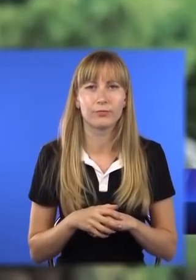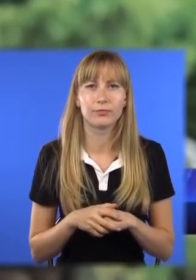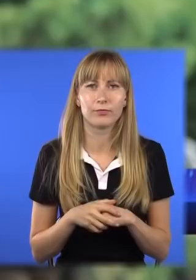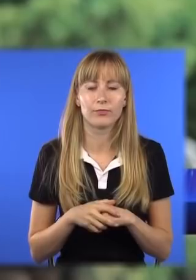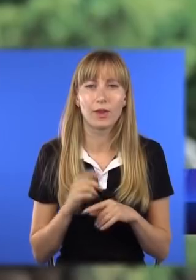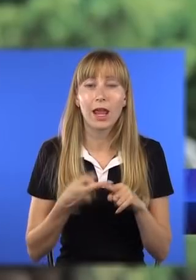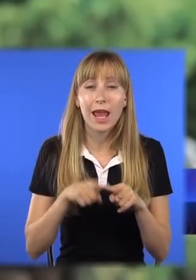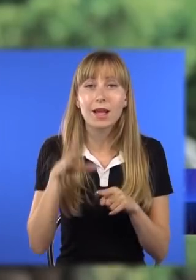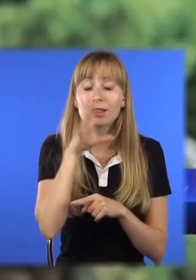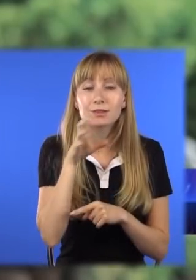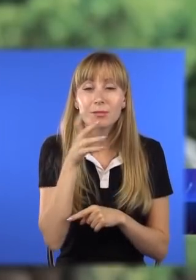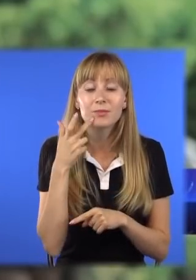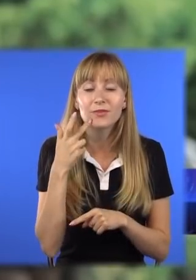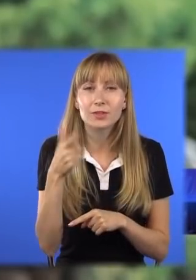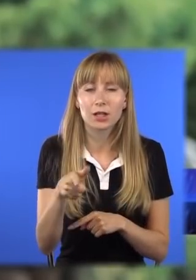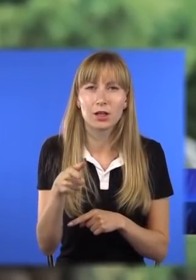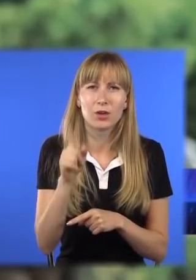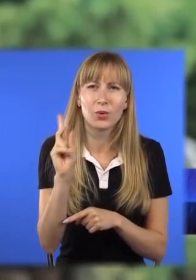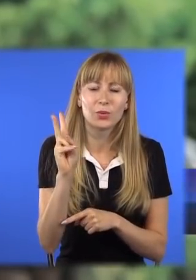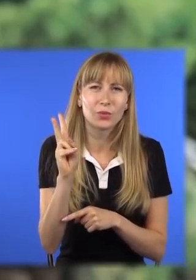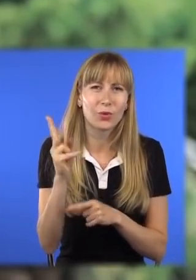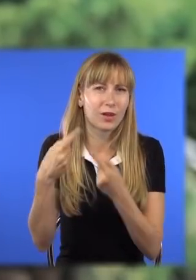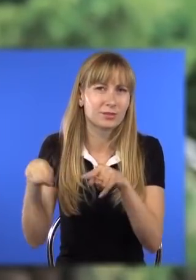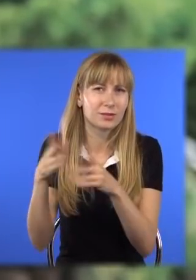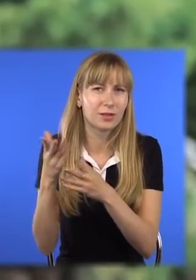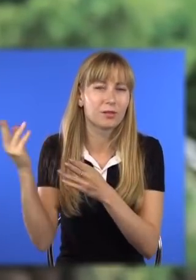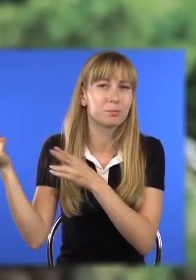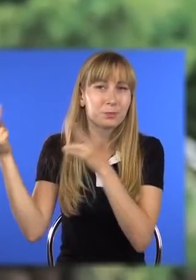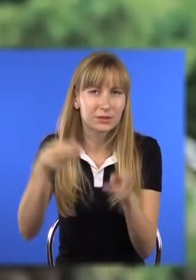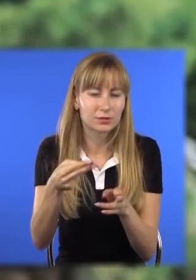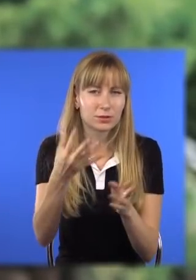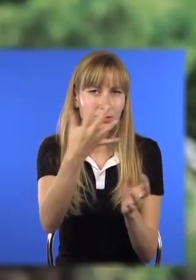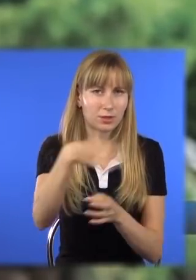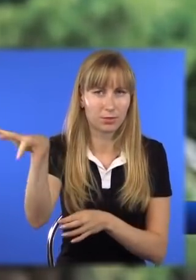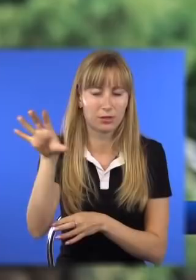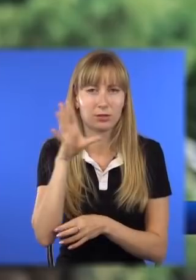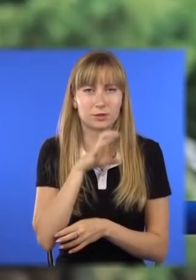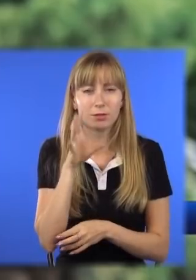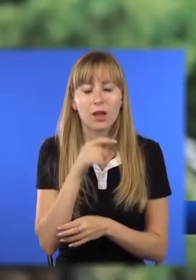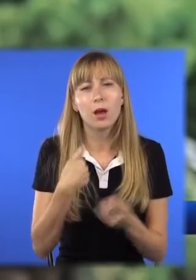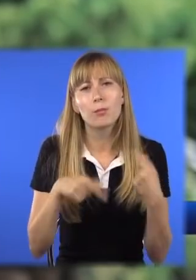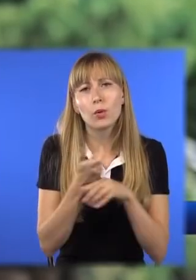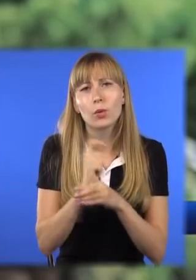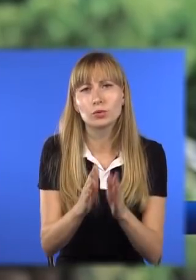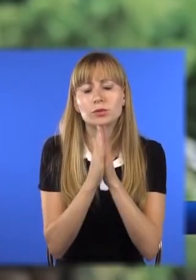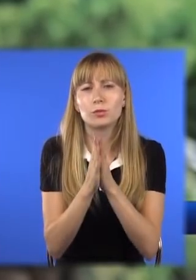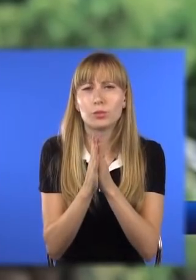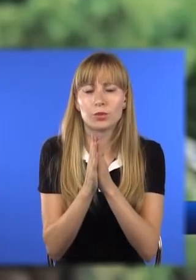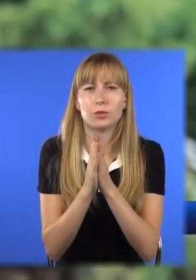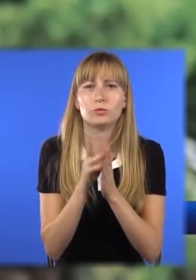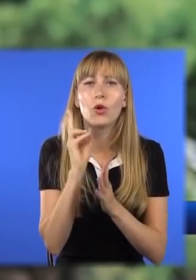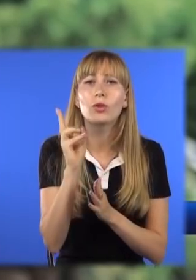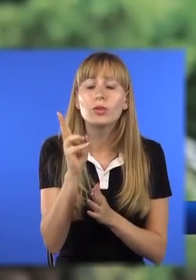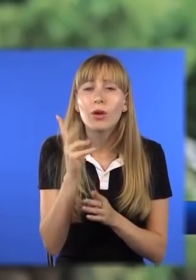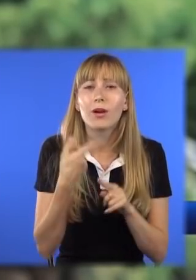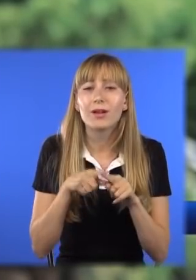увезли, приїхали служби і увезли цю собаку. Ми дуже просимо служби відкликнутися, щоб